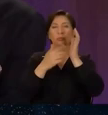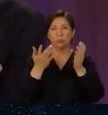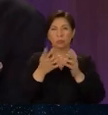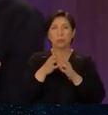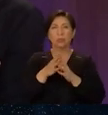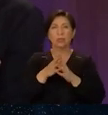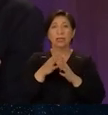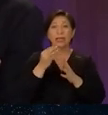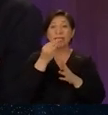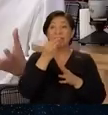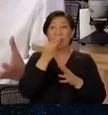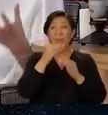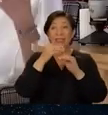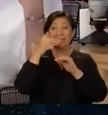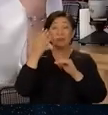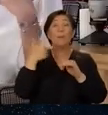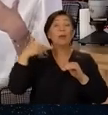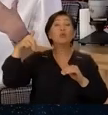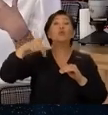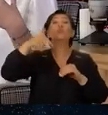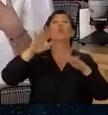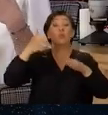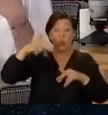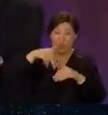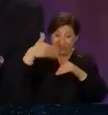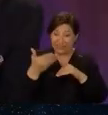diyorum olamaz yürümek dışında bize görünüyorum bile yürümüyorum